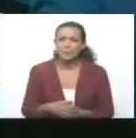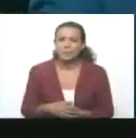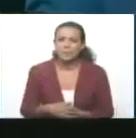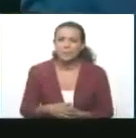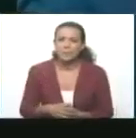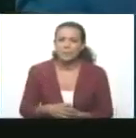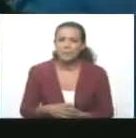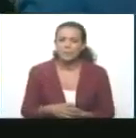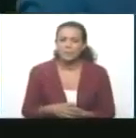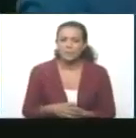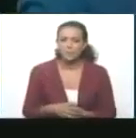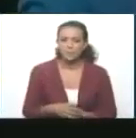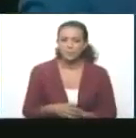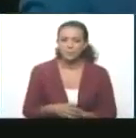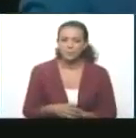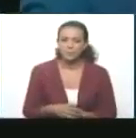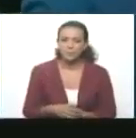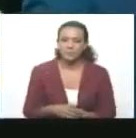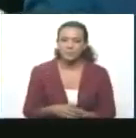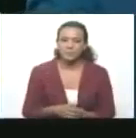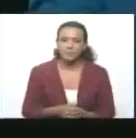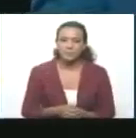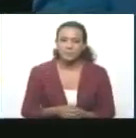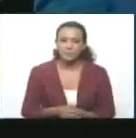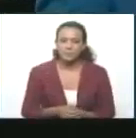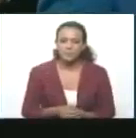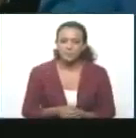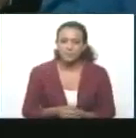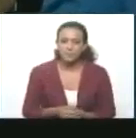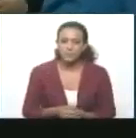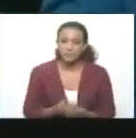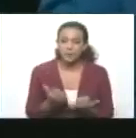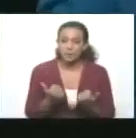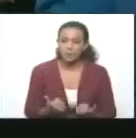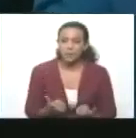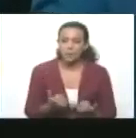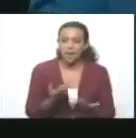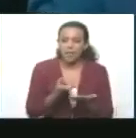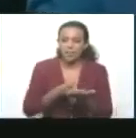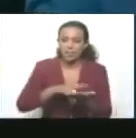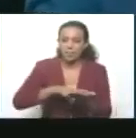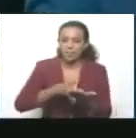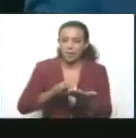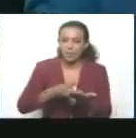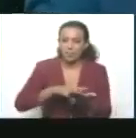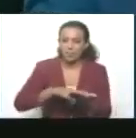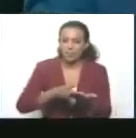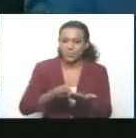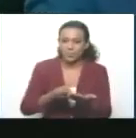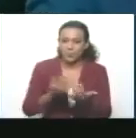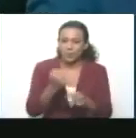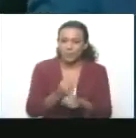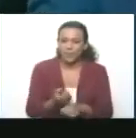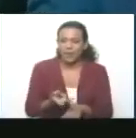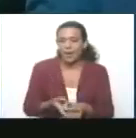Tabii buradaki fuarla, bu fuarla da biz kendilerinden müteşekkiriz. Kendisi bize bu imkanı tanıdığı